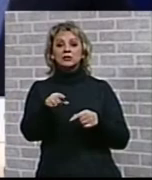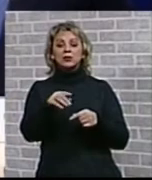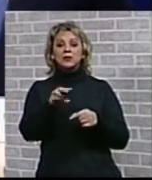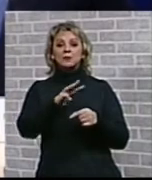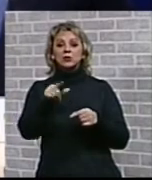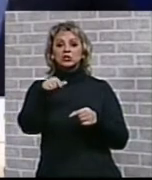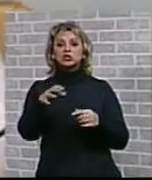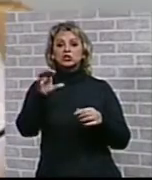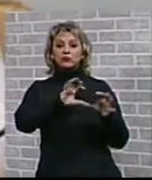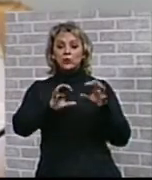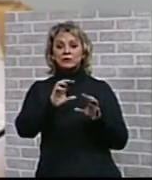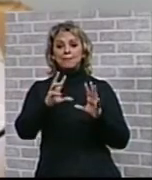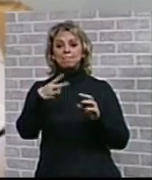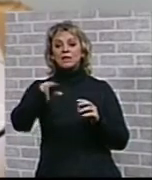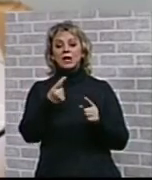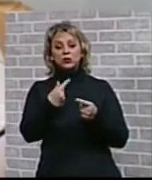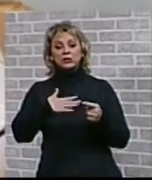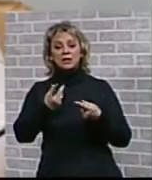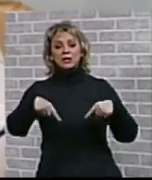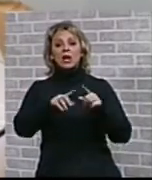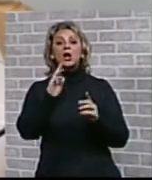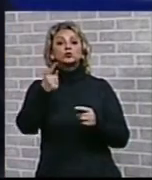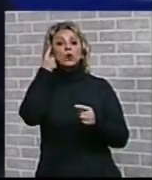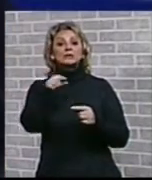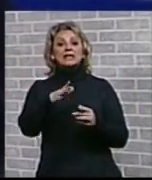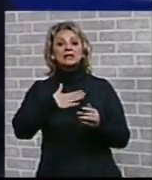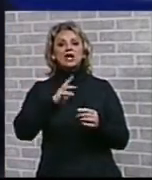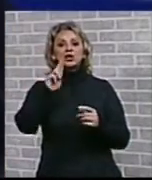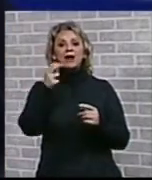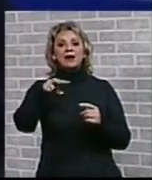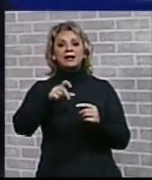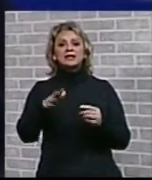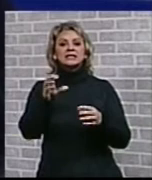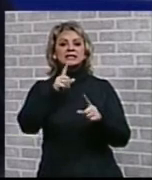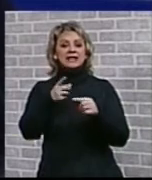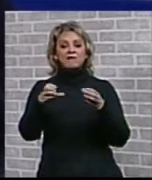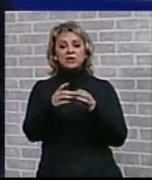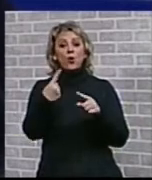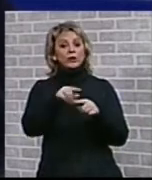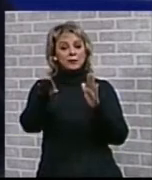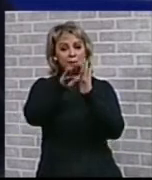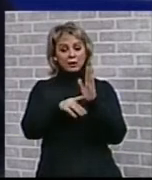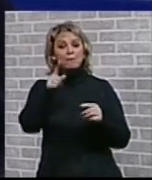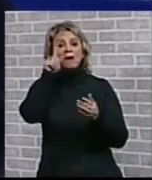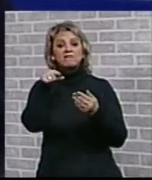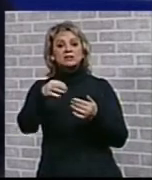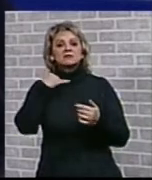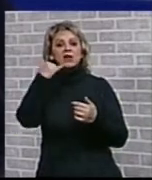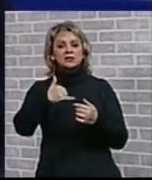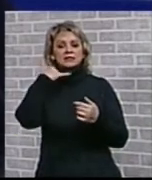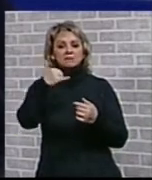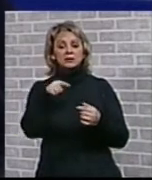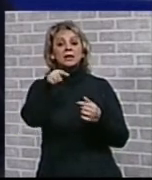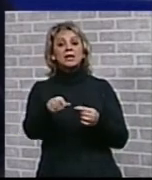минуточку, животный мир, который нас окружает. Как только узнали наши коллеги, наши советы домов о этой программе, поверьте, звонки